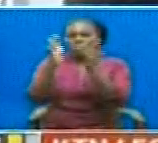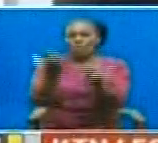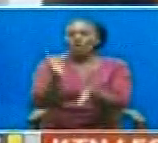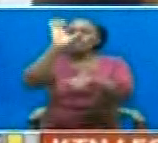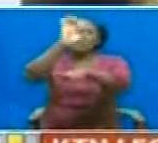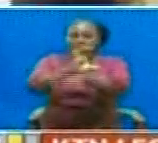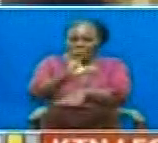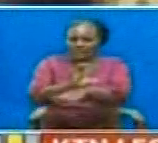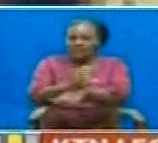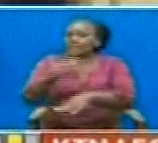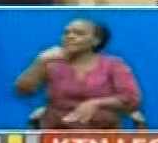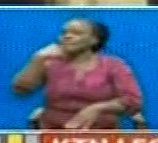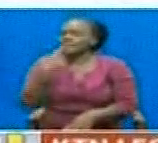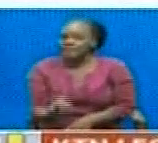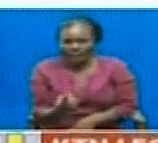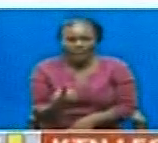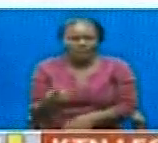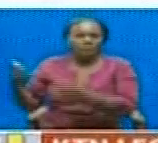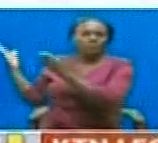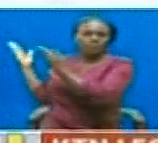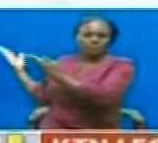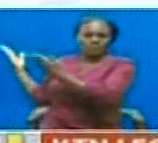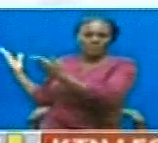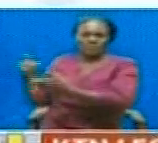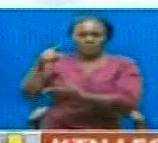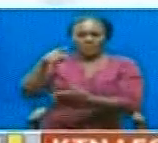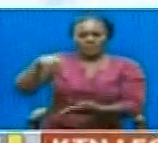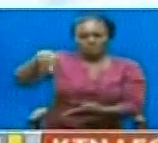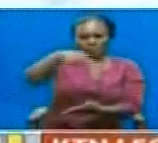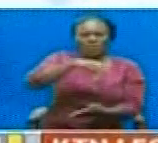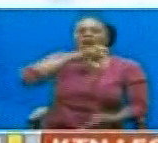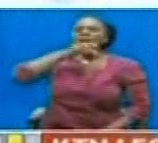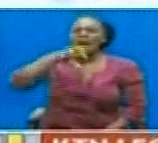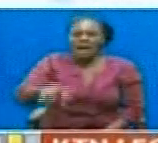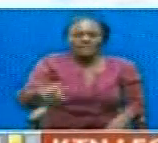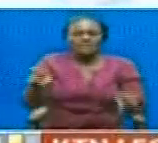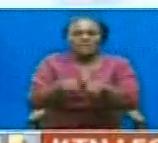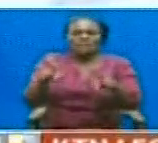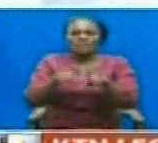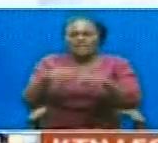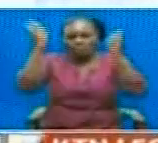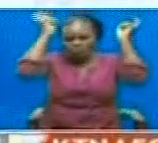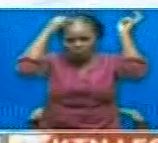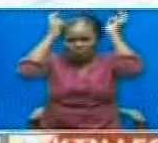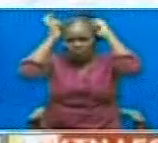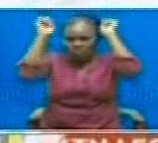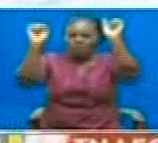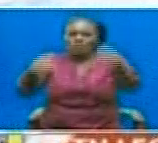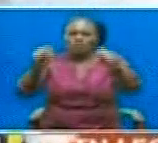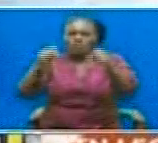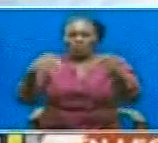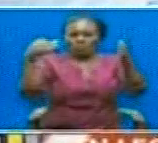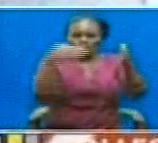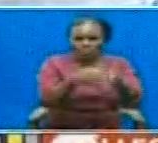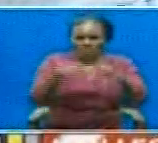mjini Lome, Togo, amedokeza kuwa Shay Emmanuel Adebayo amezingirwa na laana pamoja na mapepo ya ukoo na huenda itatatiza